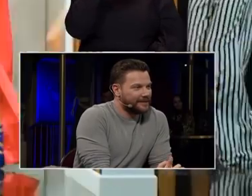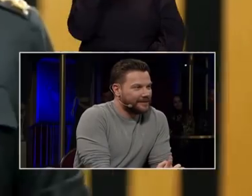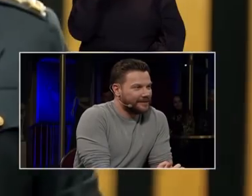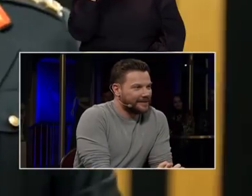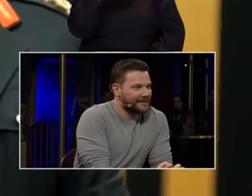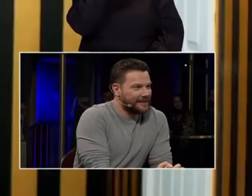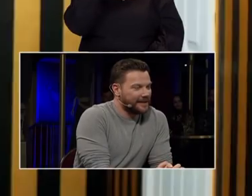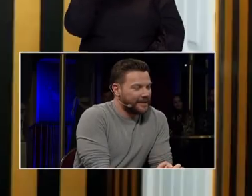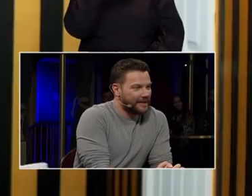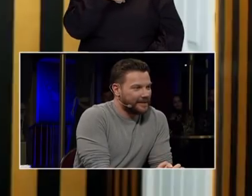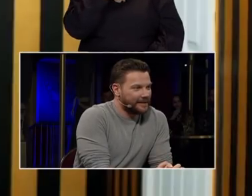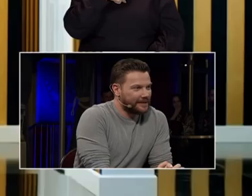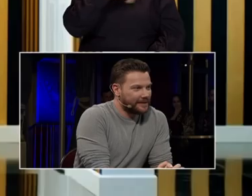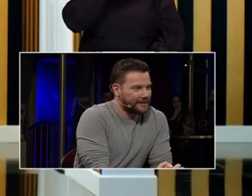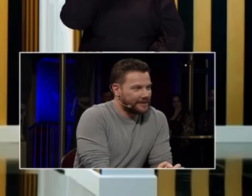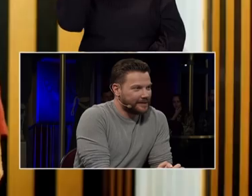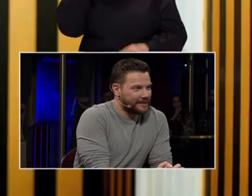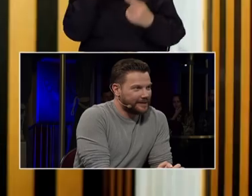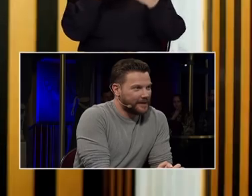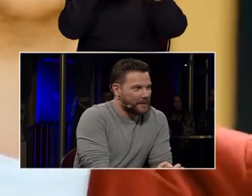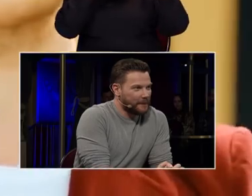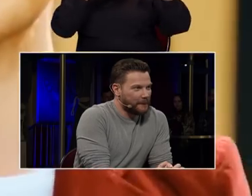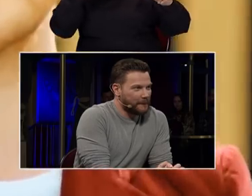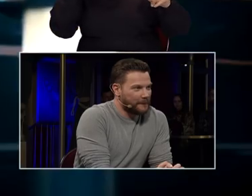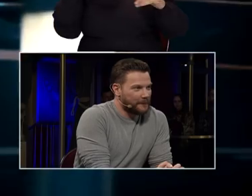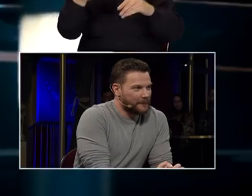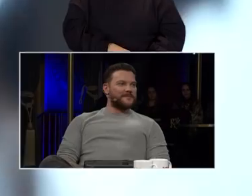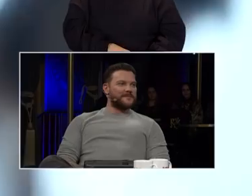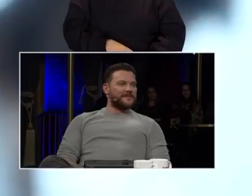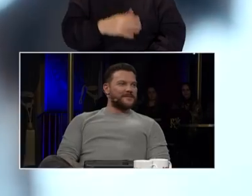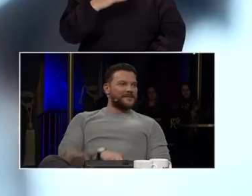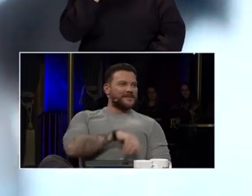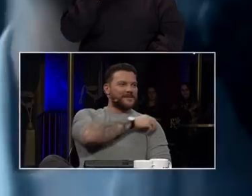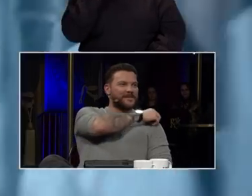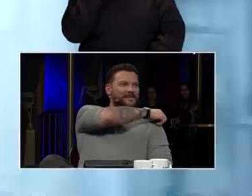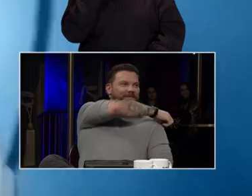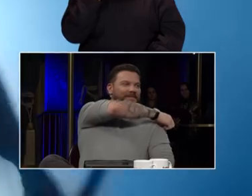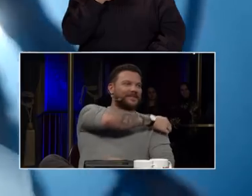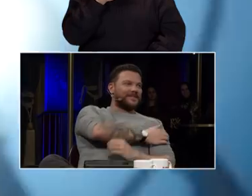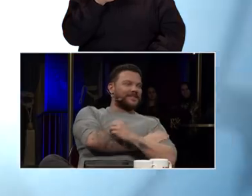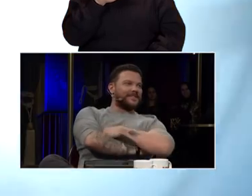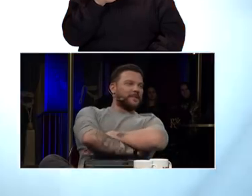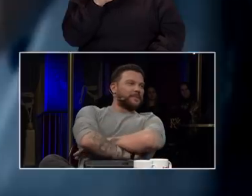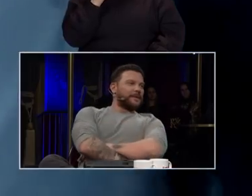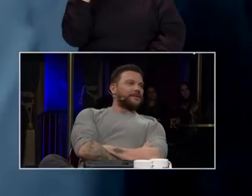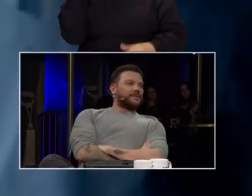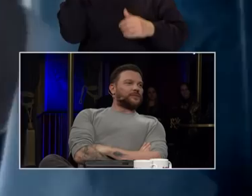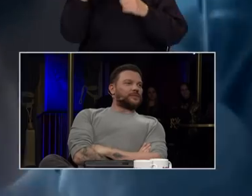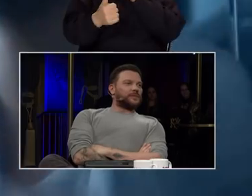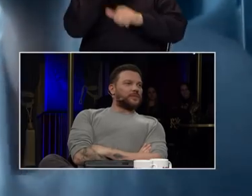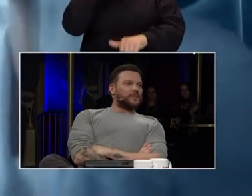Çoğunu bizdeki herkese fark atıyor. Yok ya.